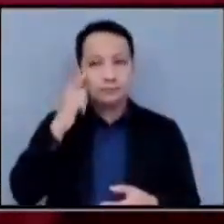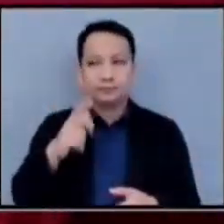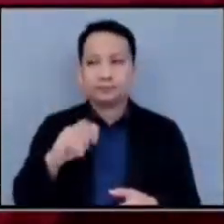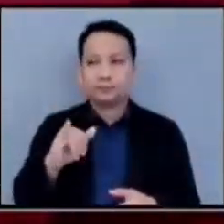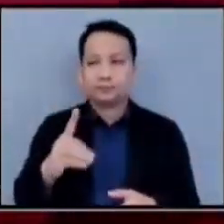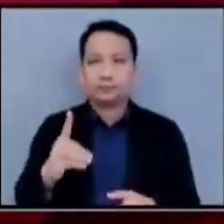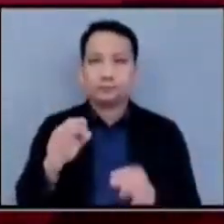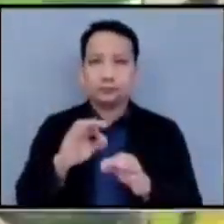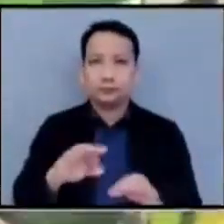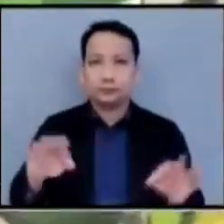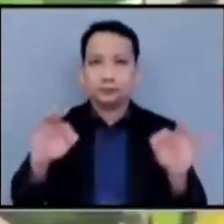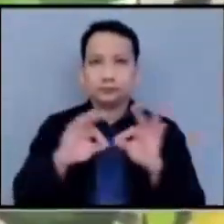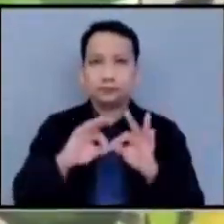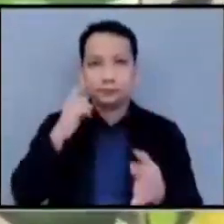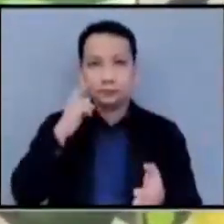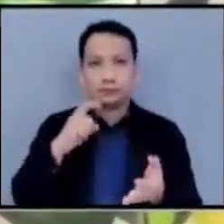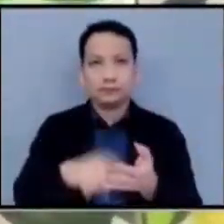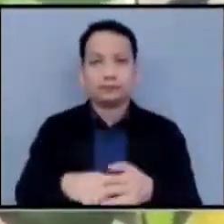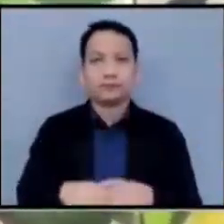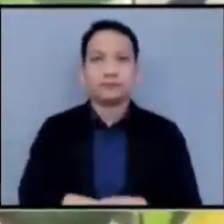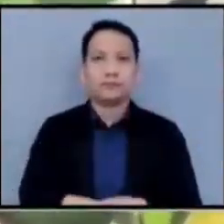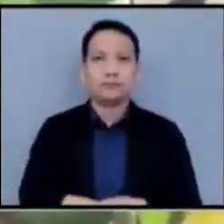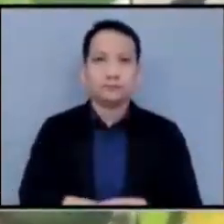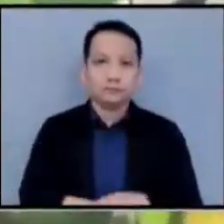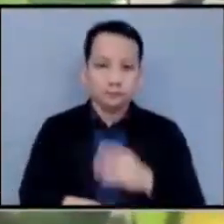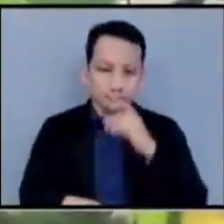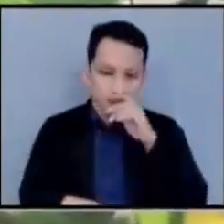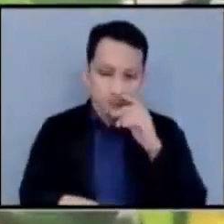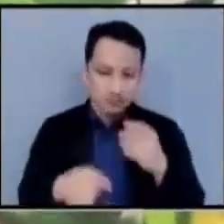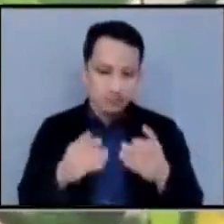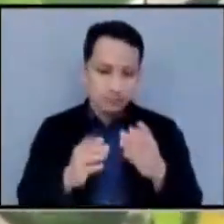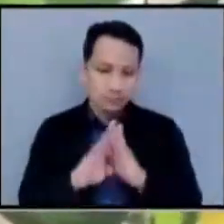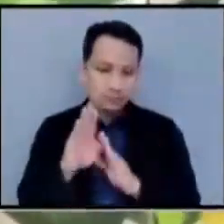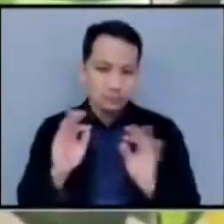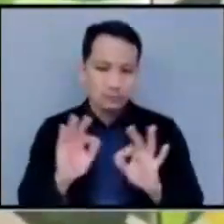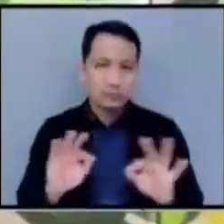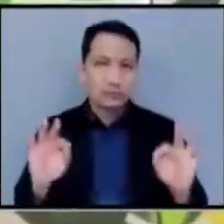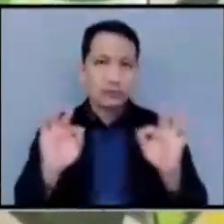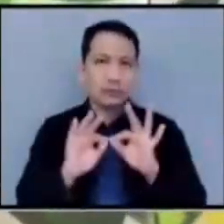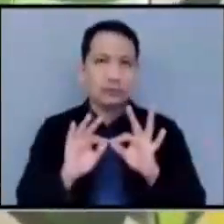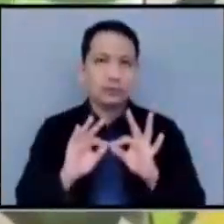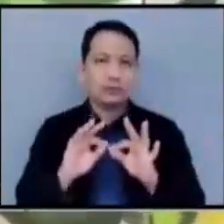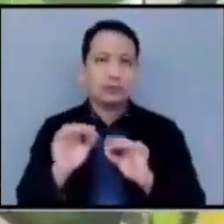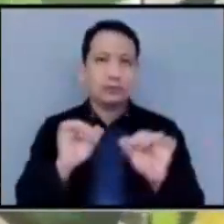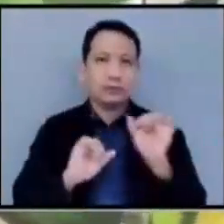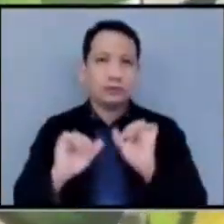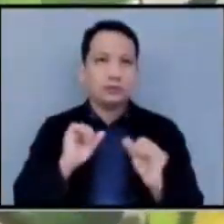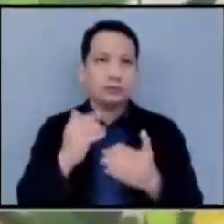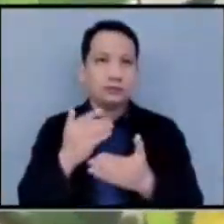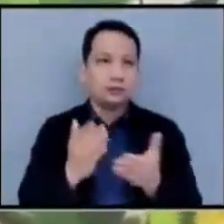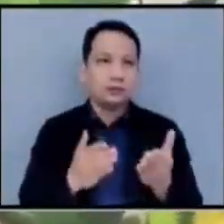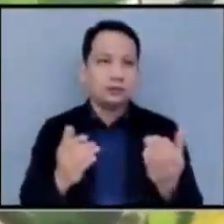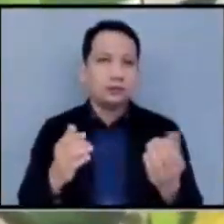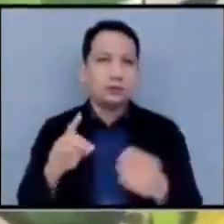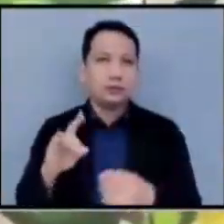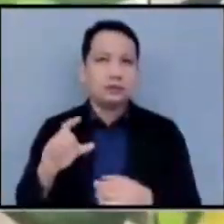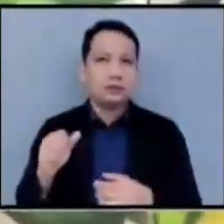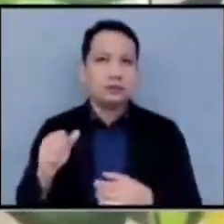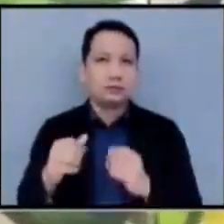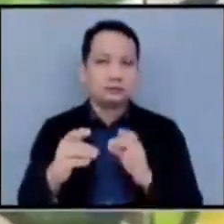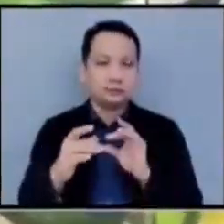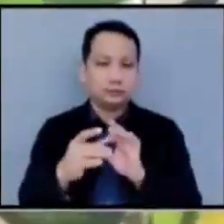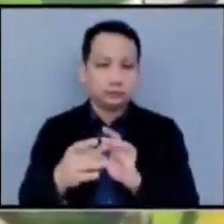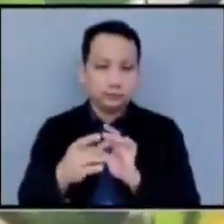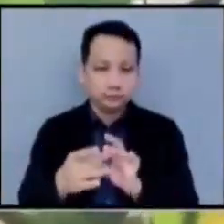para makapagparehistro. Sa search, tsaka sa some activities na kailangan ng data connection. Ah,